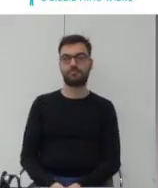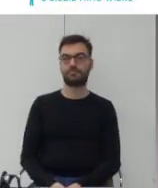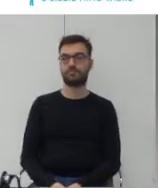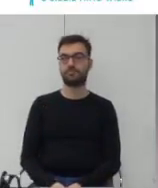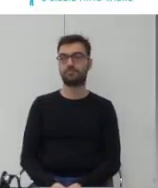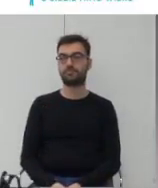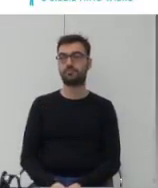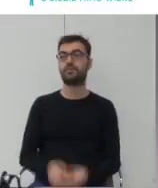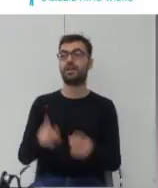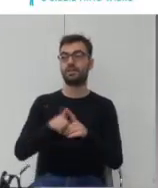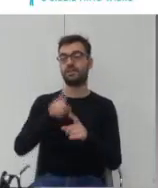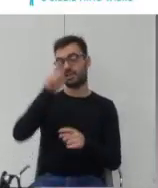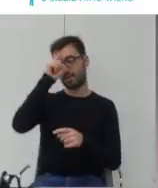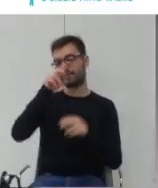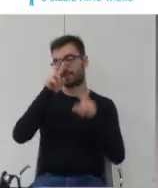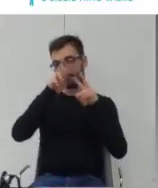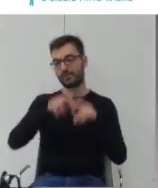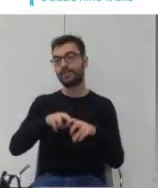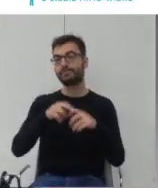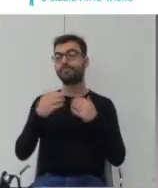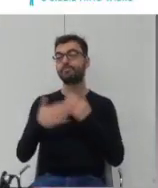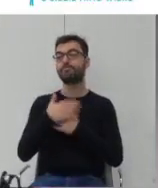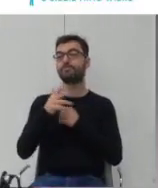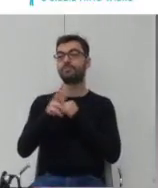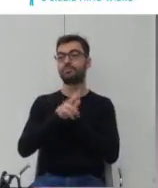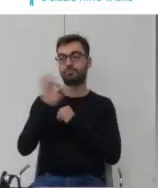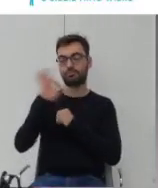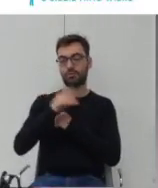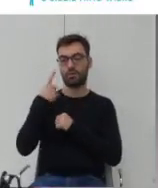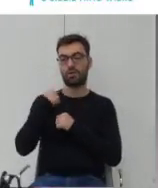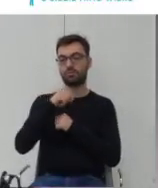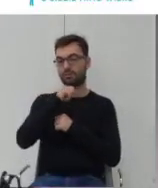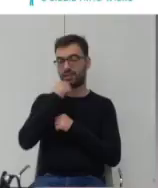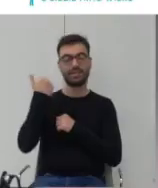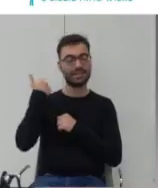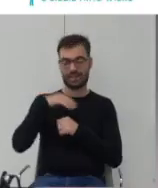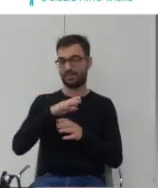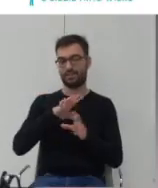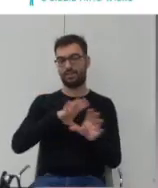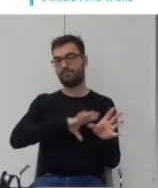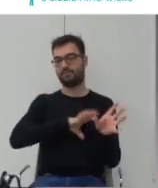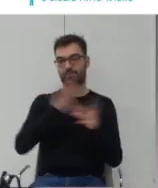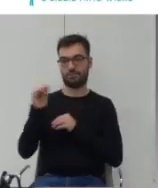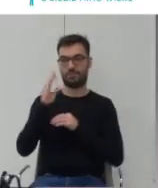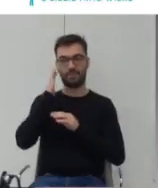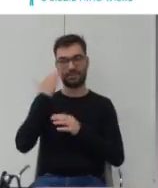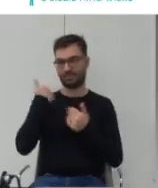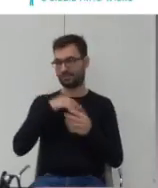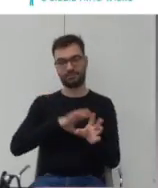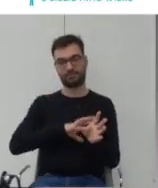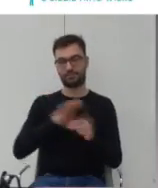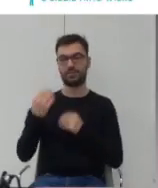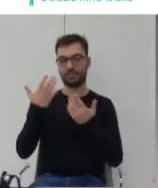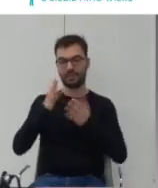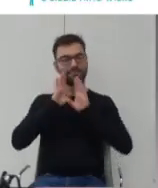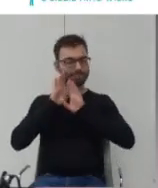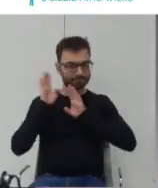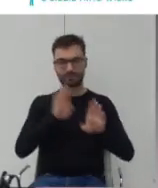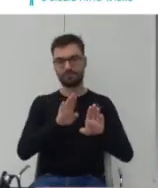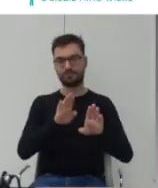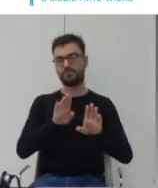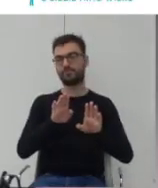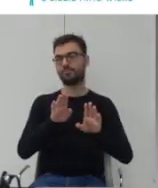Jednocześnie według badań niemieckich ponad 80% osób starszych nie chce się wyprowadzać ze swojego mieszkania. Chce